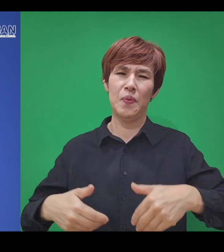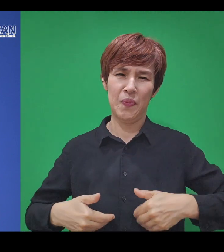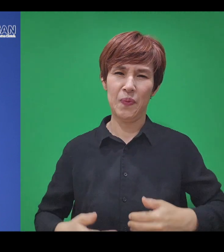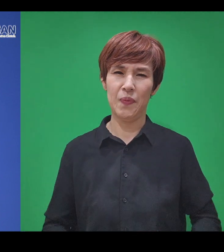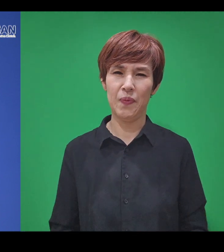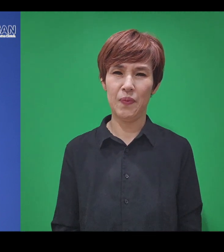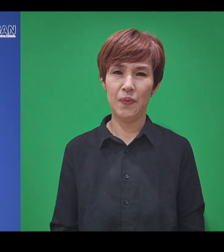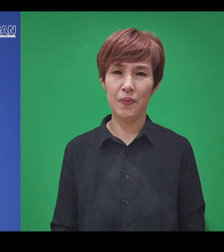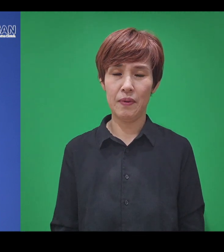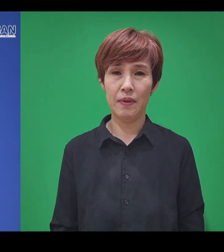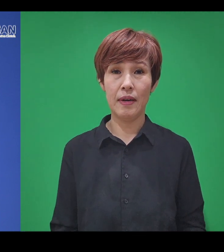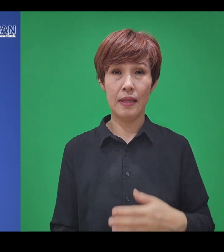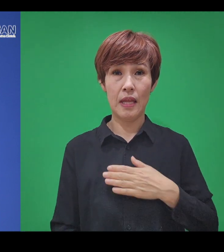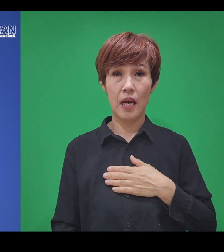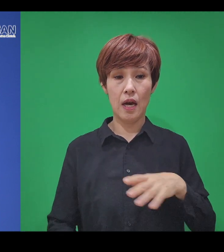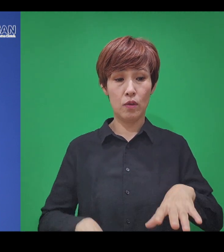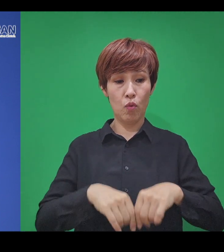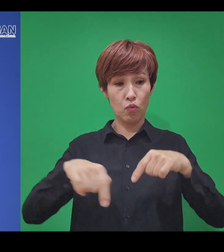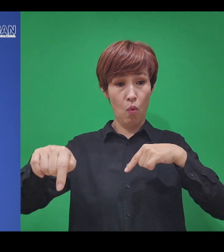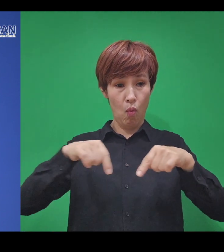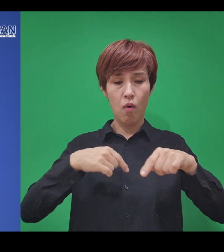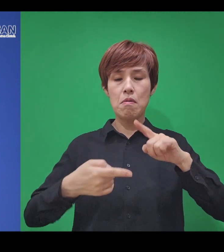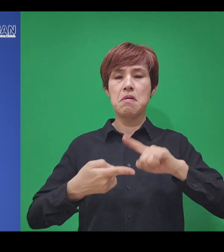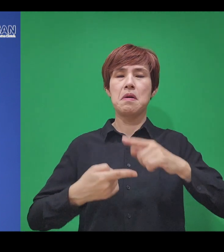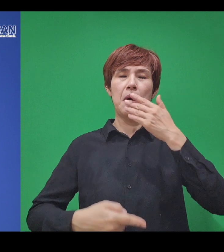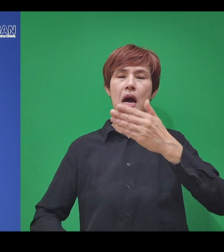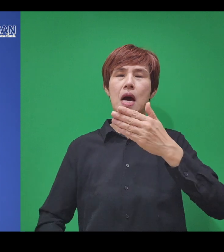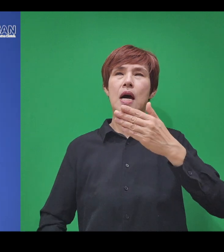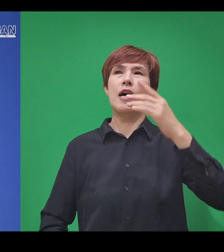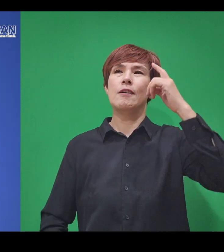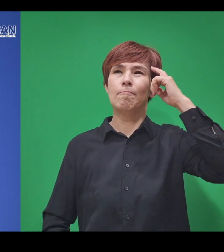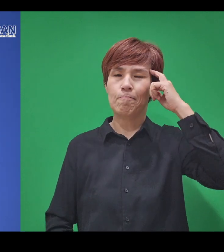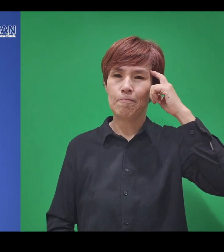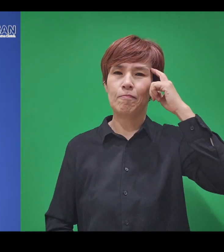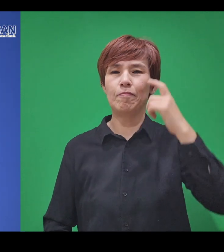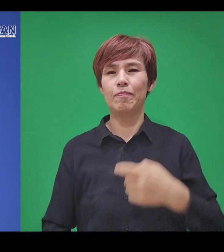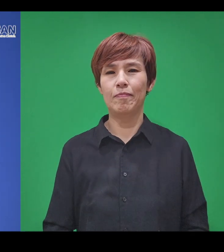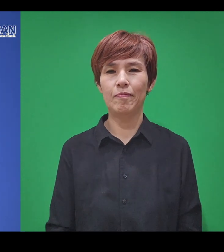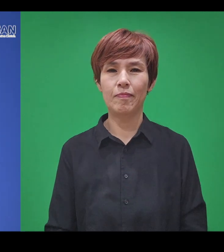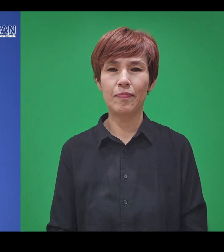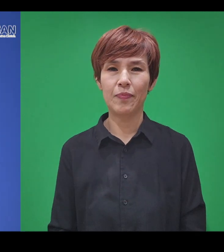그러면 내 총독의 권력은 유지할 수 있겠지.